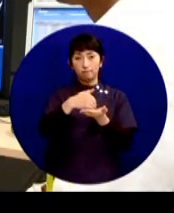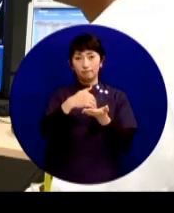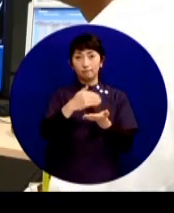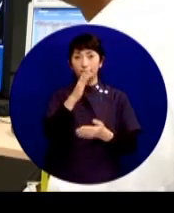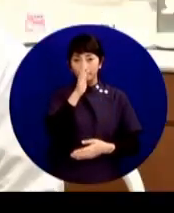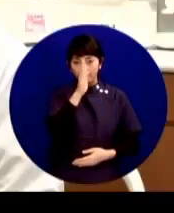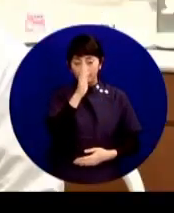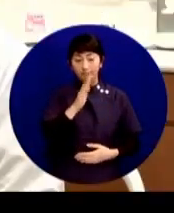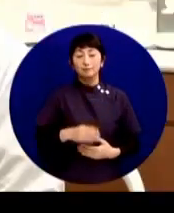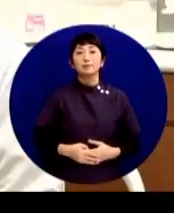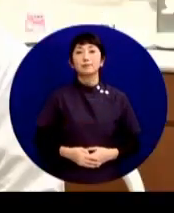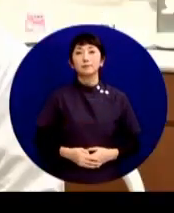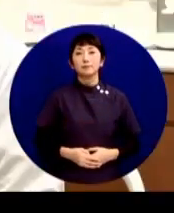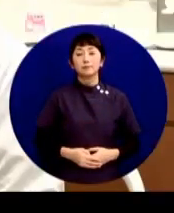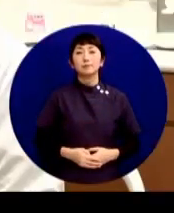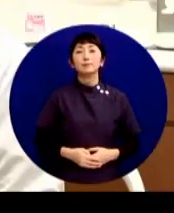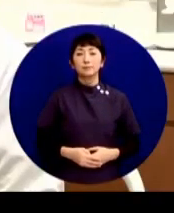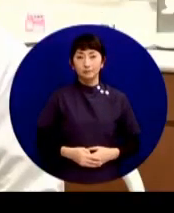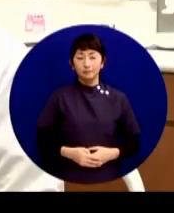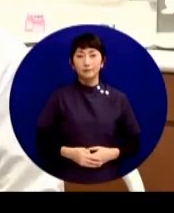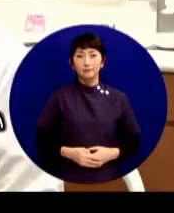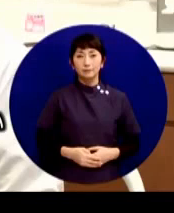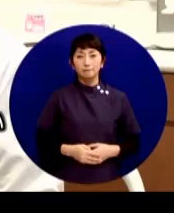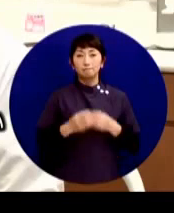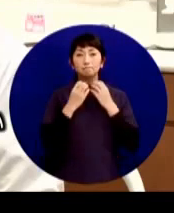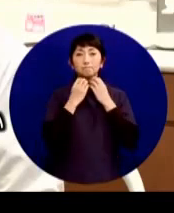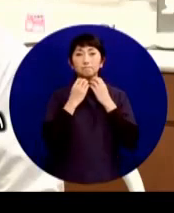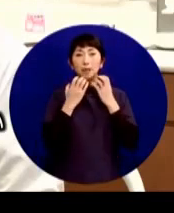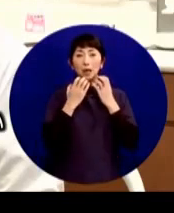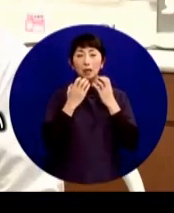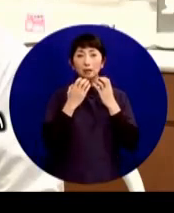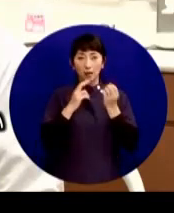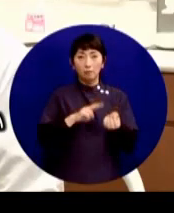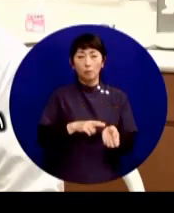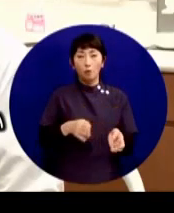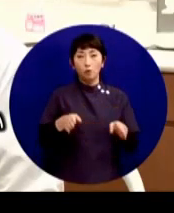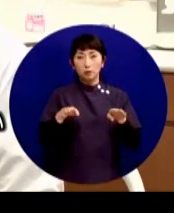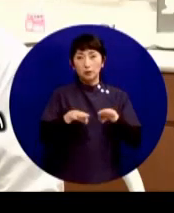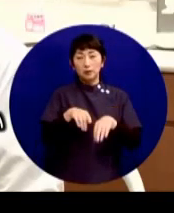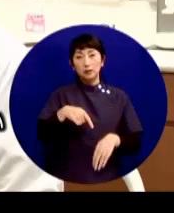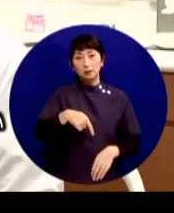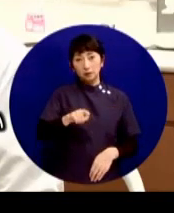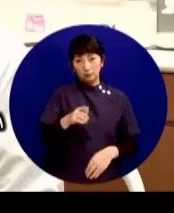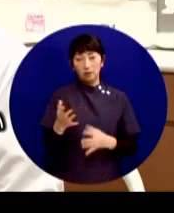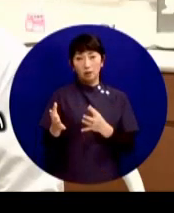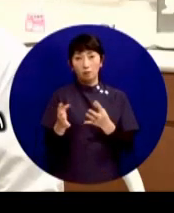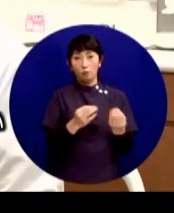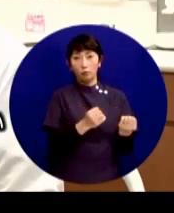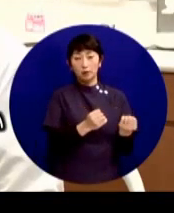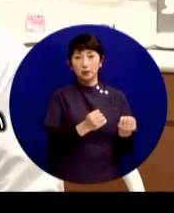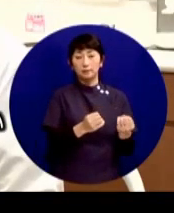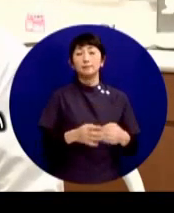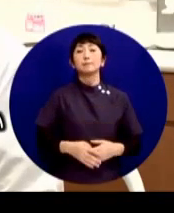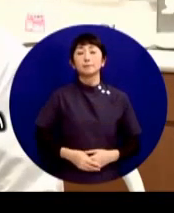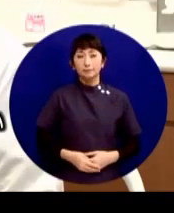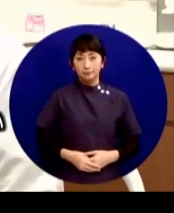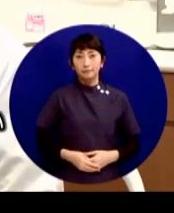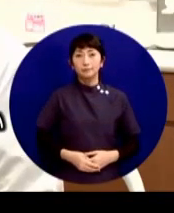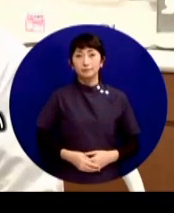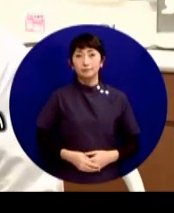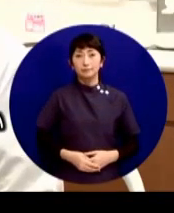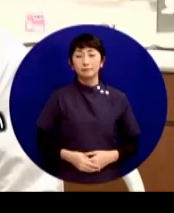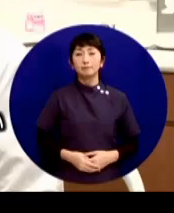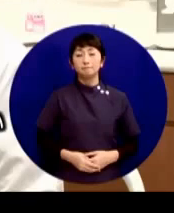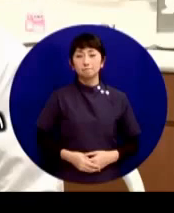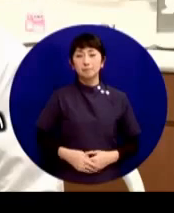。 甲状腺の腫瘍も喉元の腫れを指摘されて医療機関を受診することが多いです。